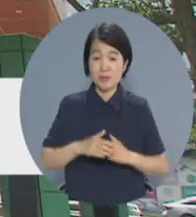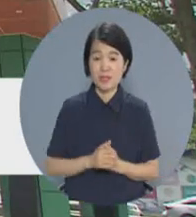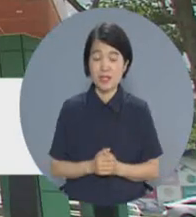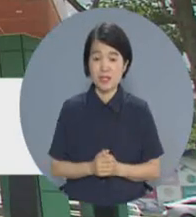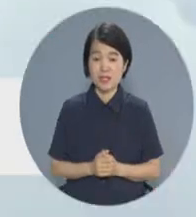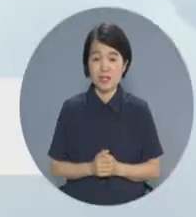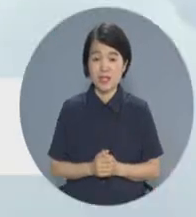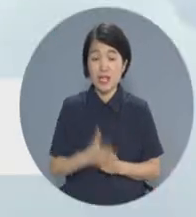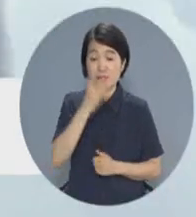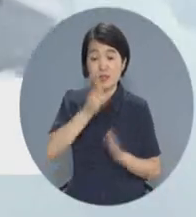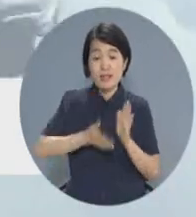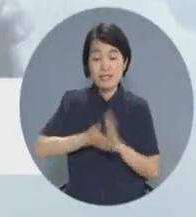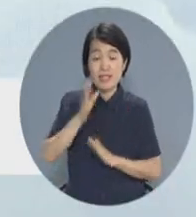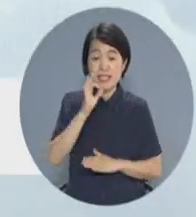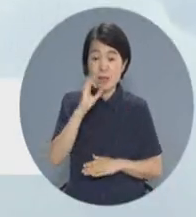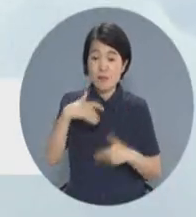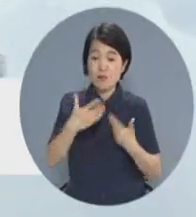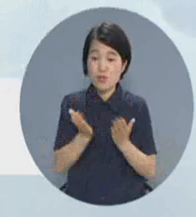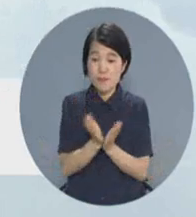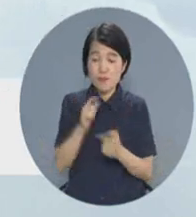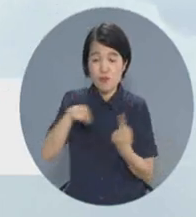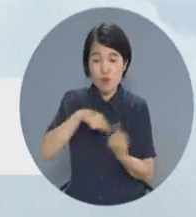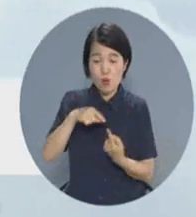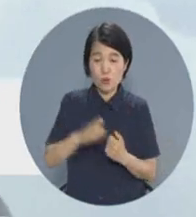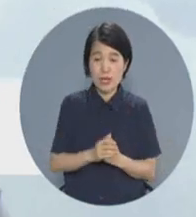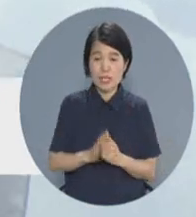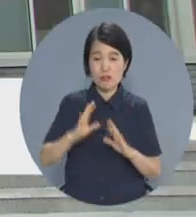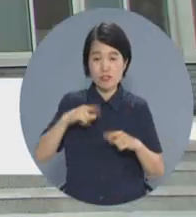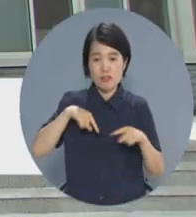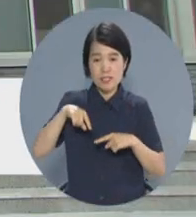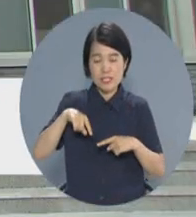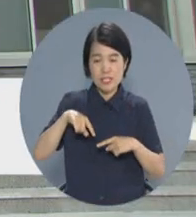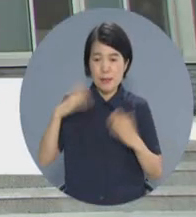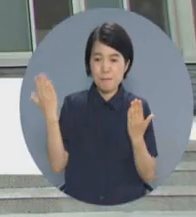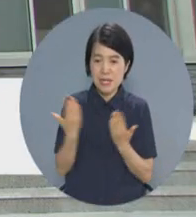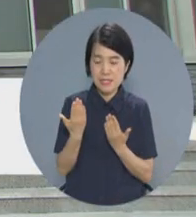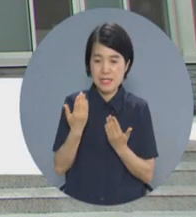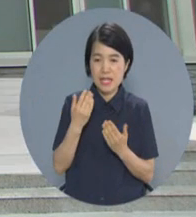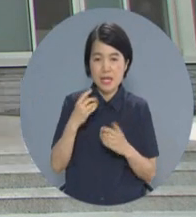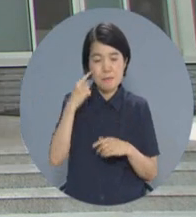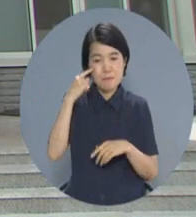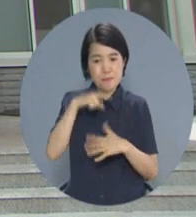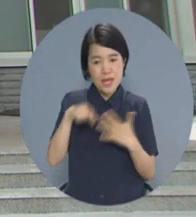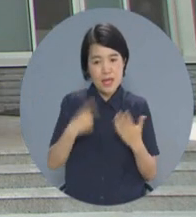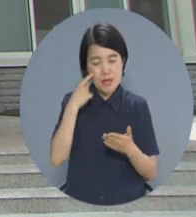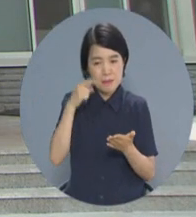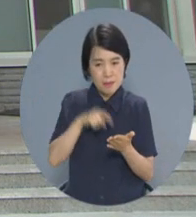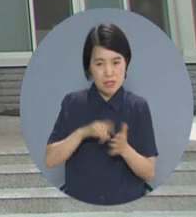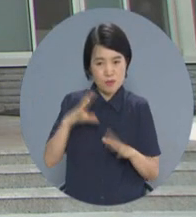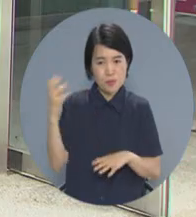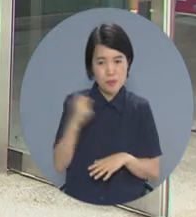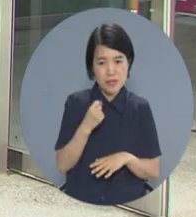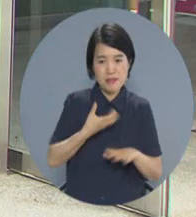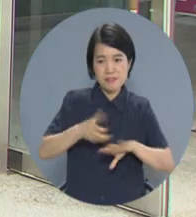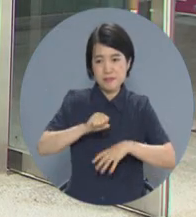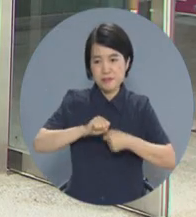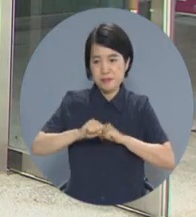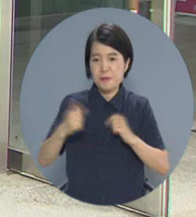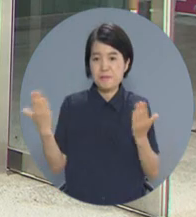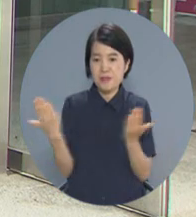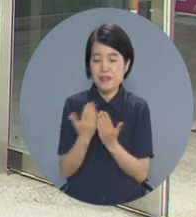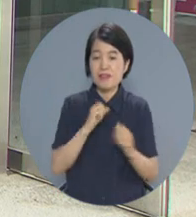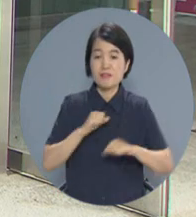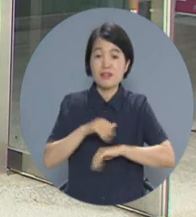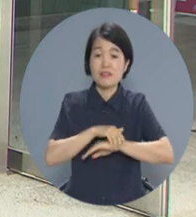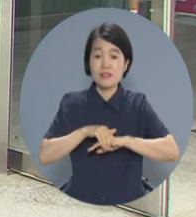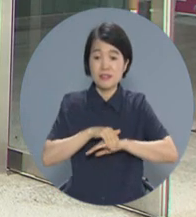순천시는 TF 운영을 통해 국정 과제와 관련된 프로젝트를 발굴해 국비 확보에도 적극적으로 대응할